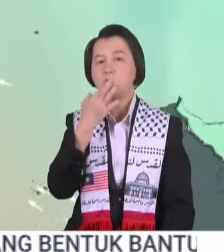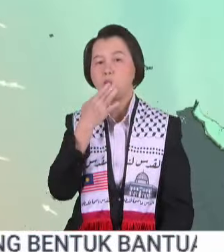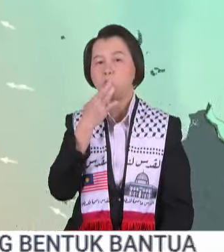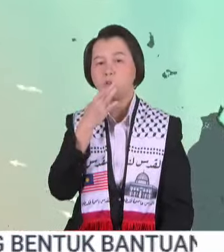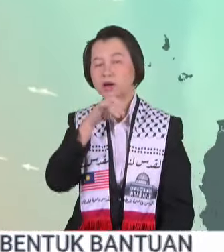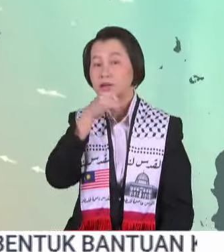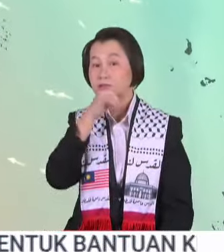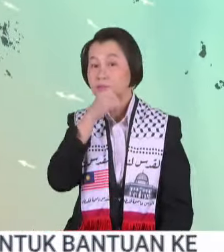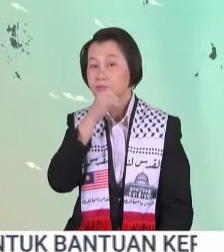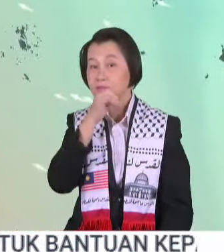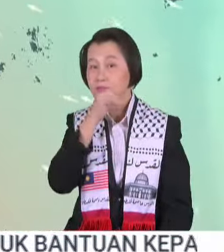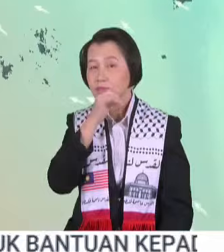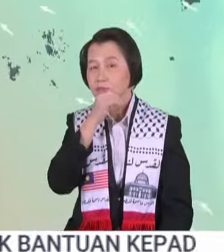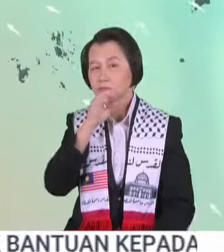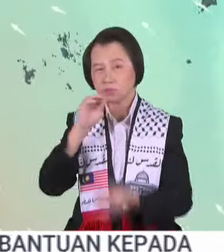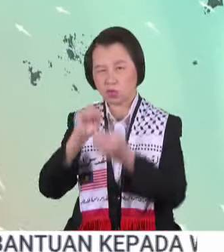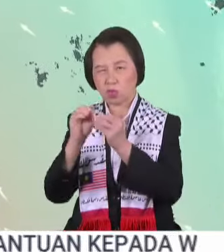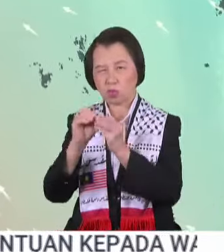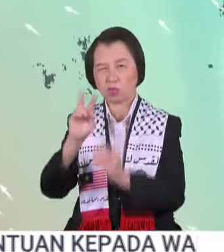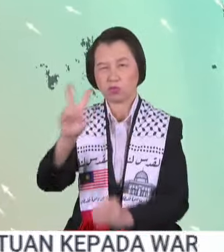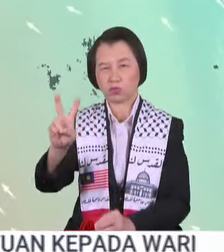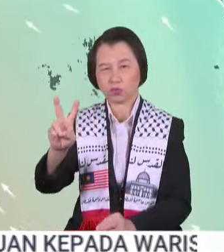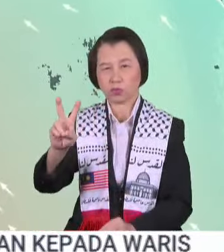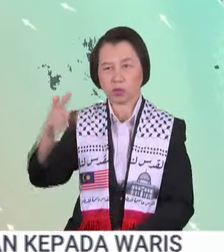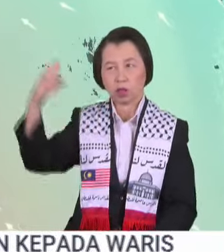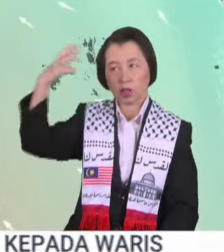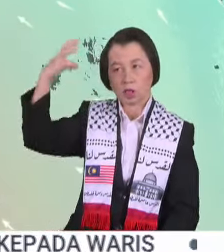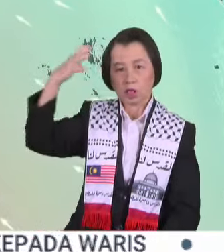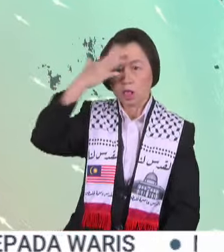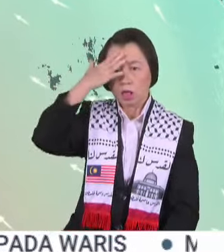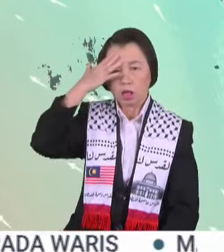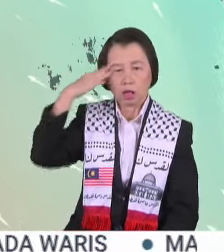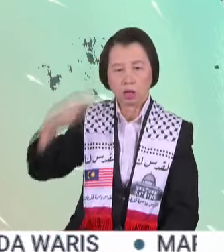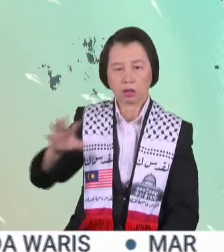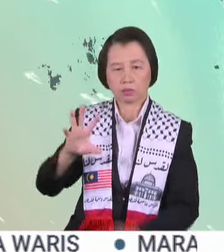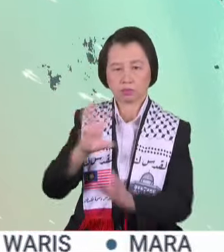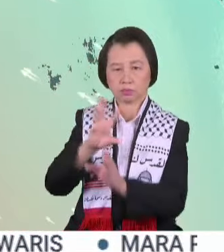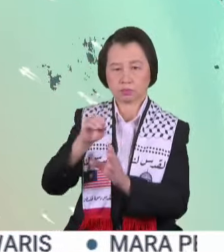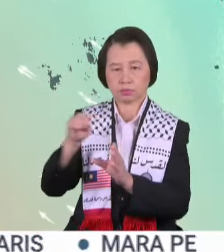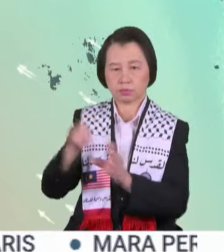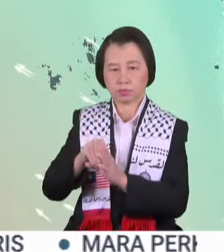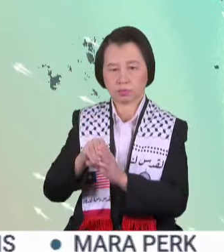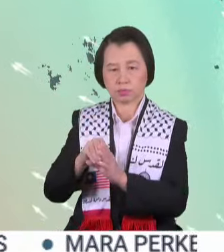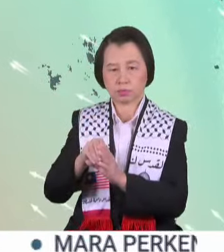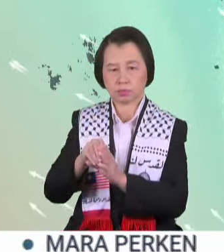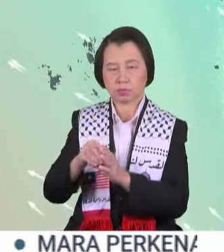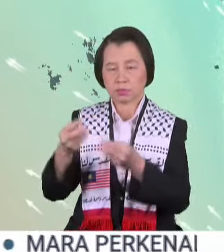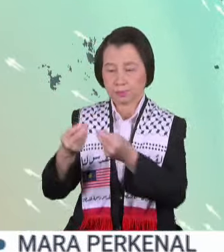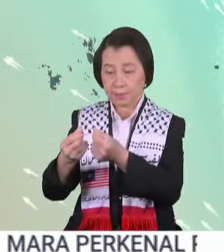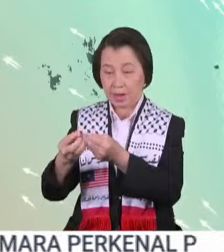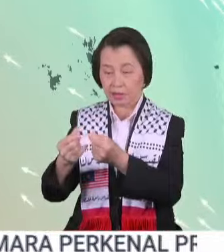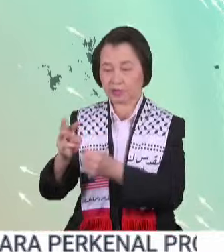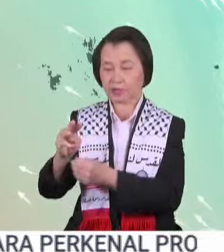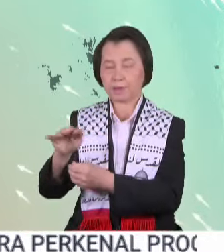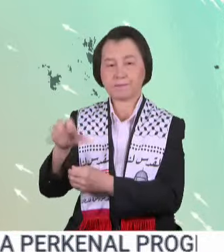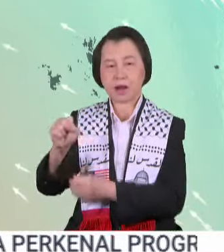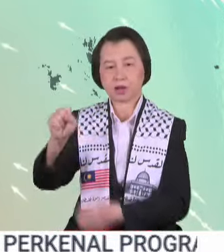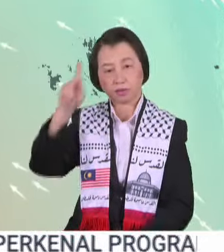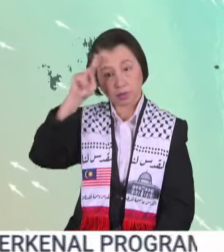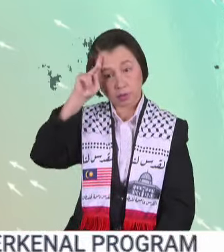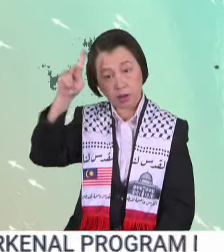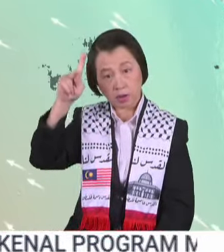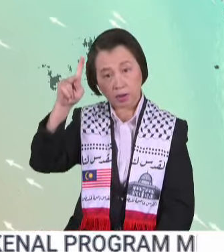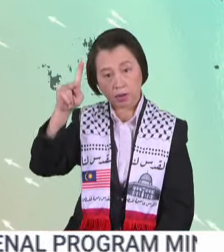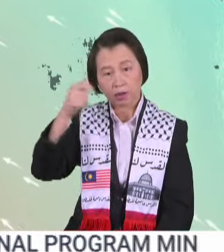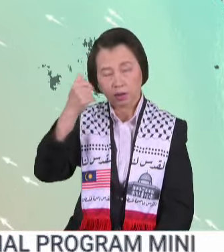jingga iaitu tahap 2, tahap gelombang haba. Amaran ini melibatkan jajahan pasir emas di negeri Kelantan.